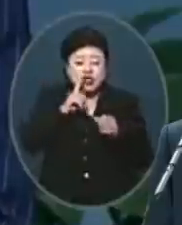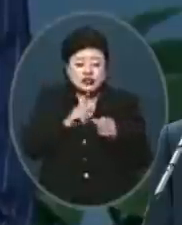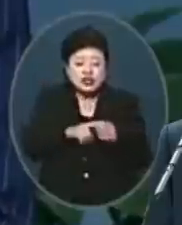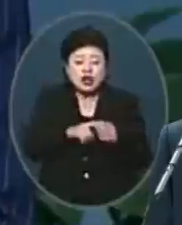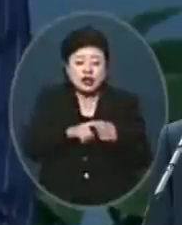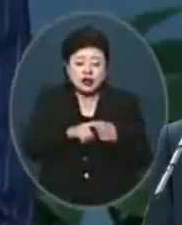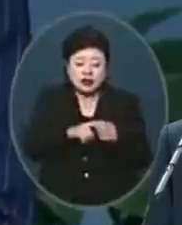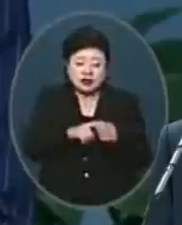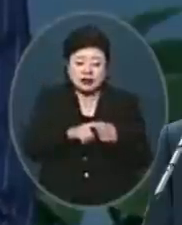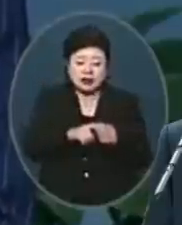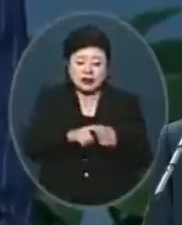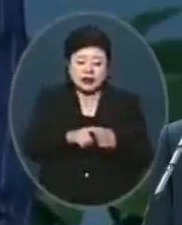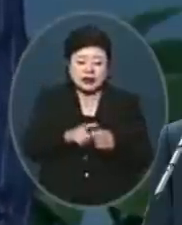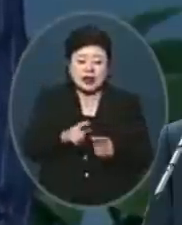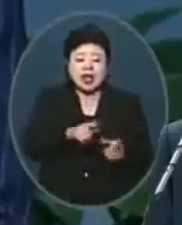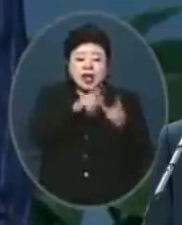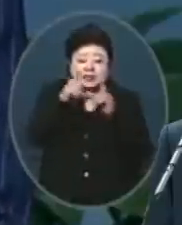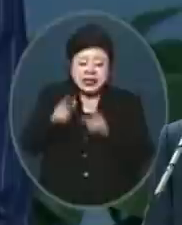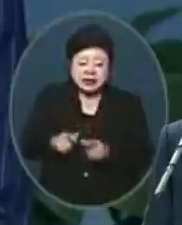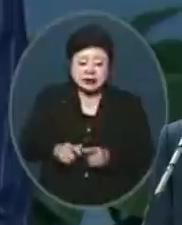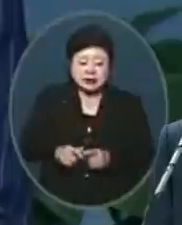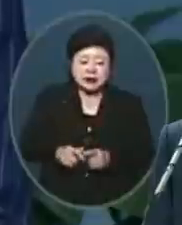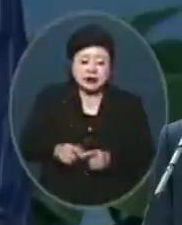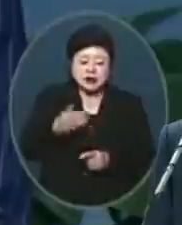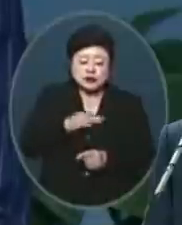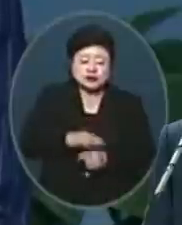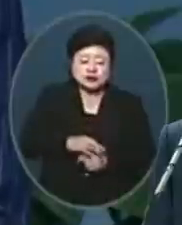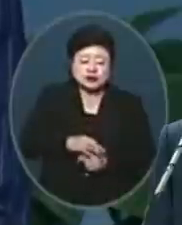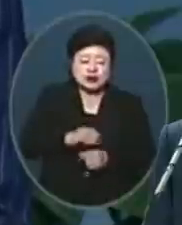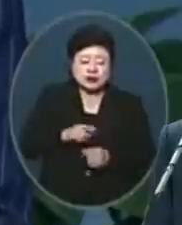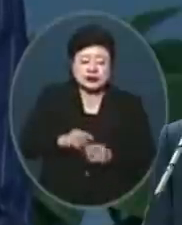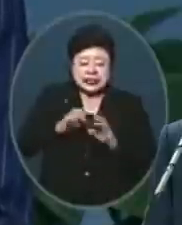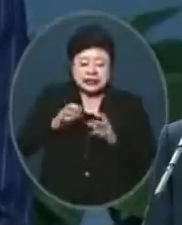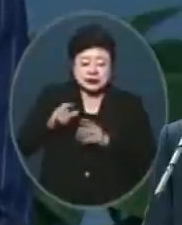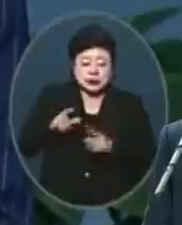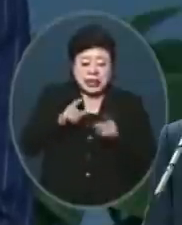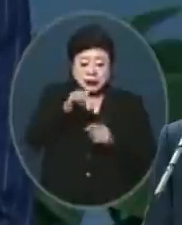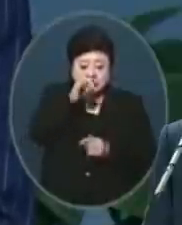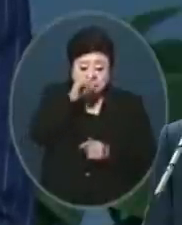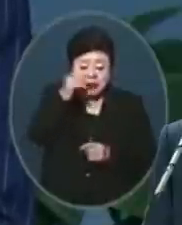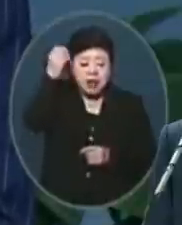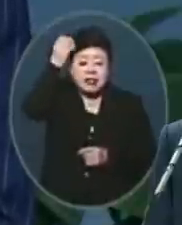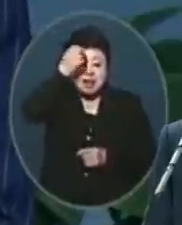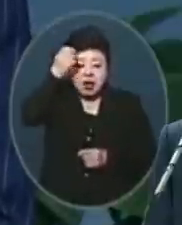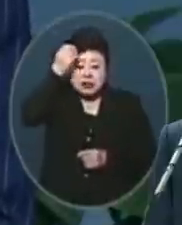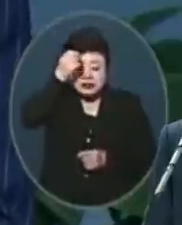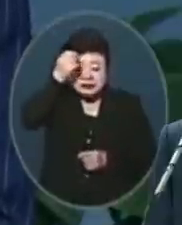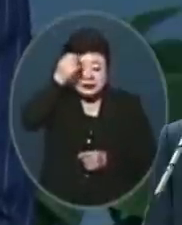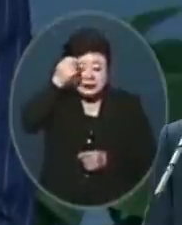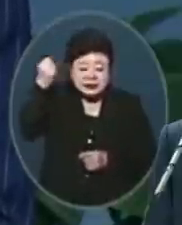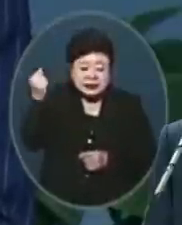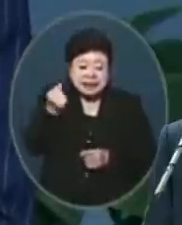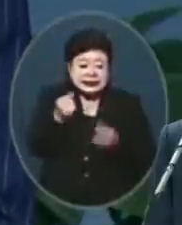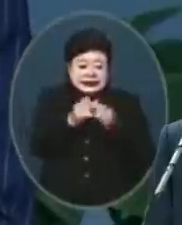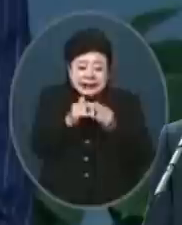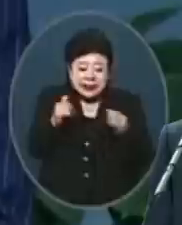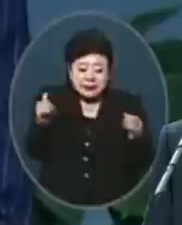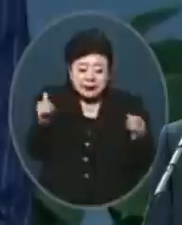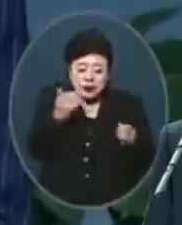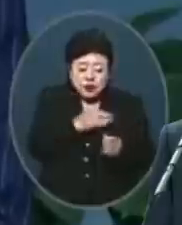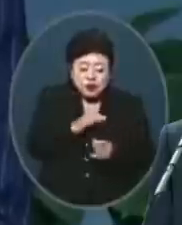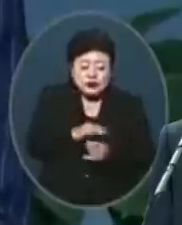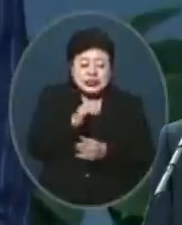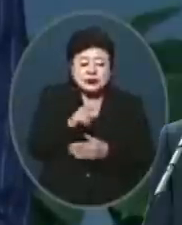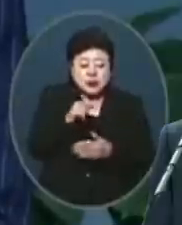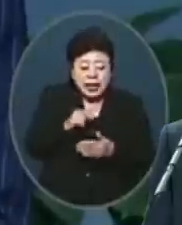세계에 살고 육적인 세계에도 살게 되었습니다. 영을 가진 우리들은 육체